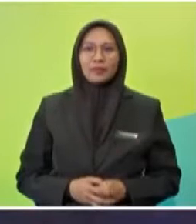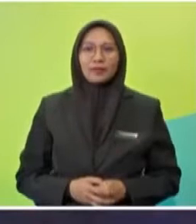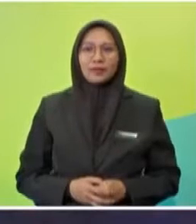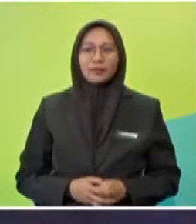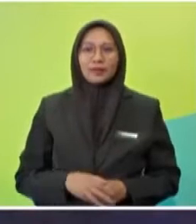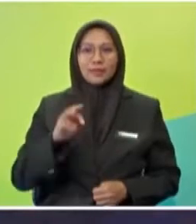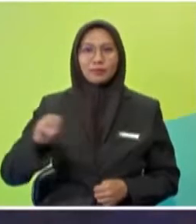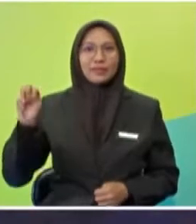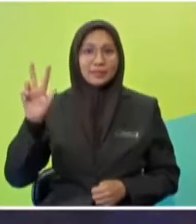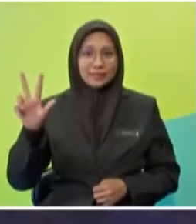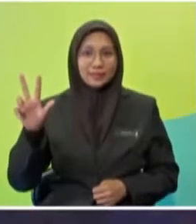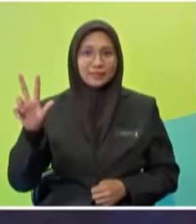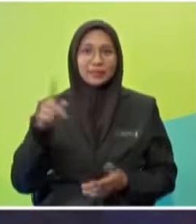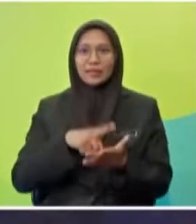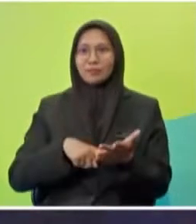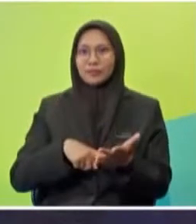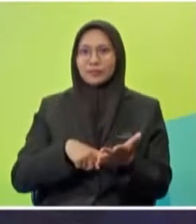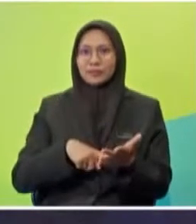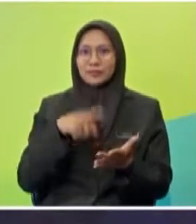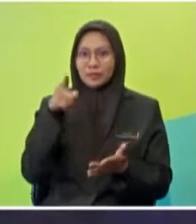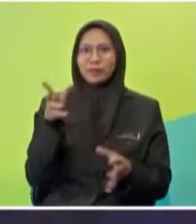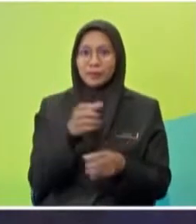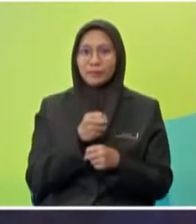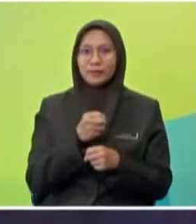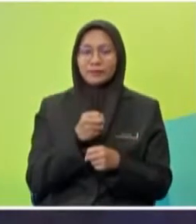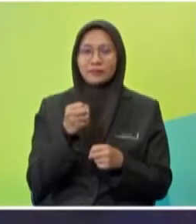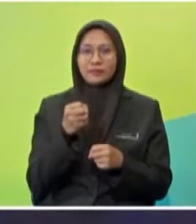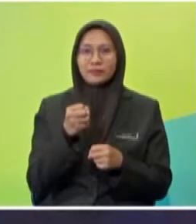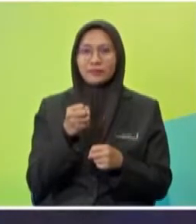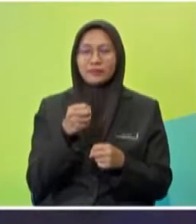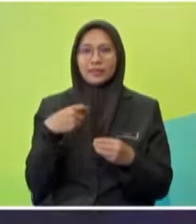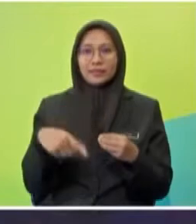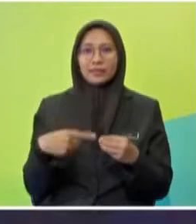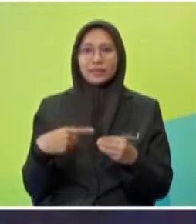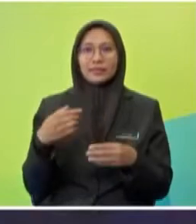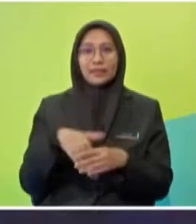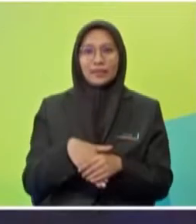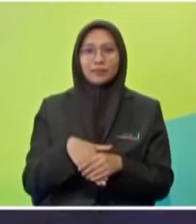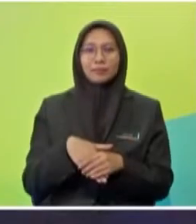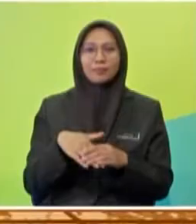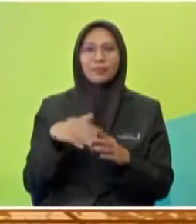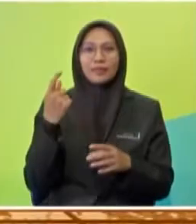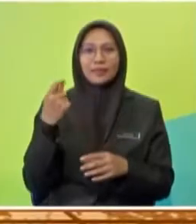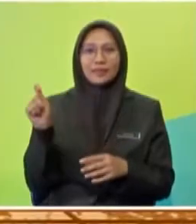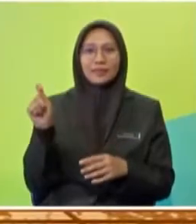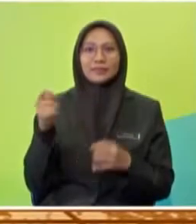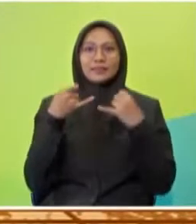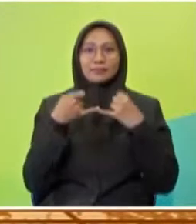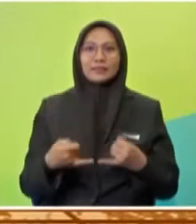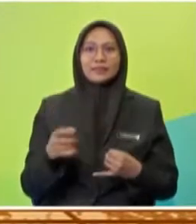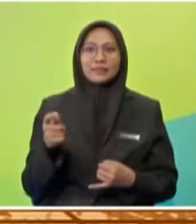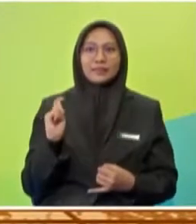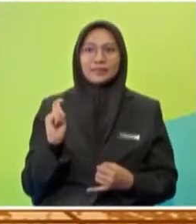dengan pula Apa pendapat kamu tentang atex pengacara Anta diraih kain budaya bangsa episode Hai